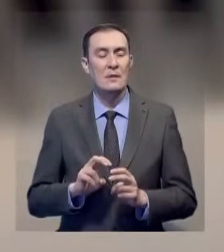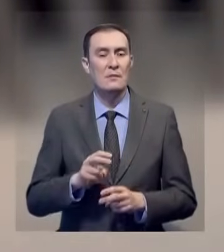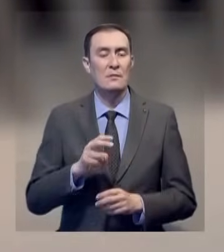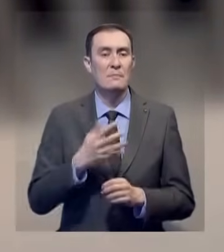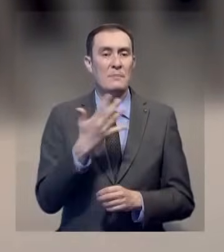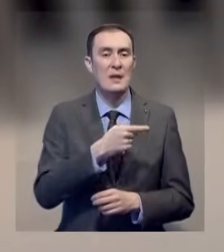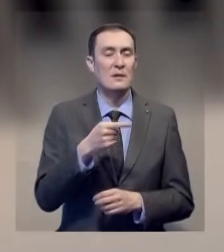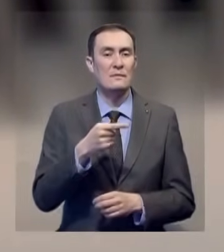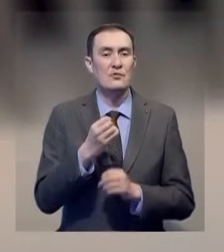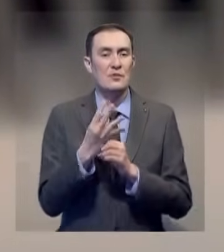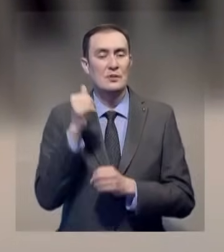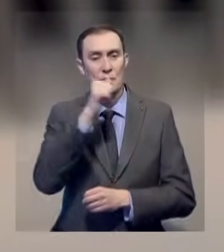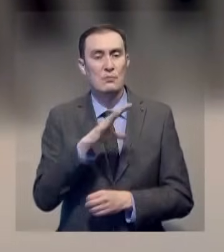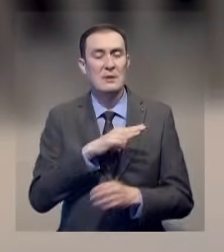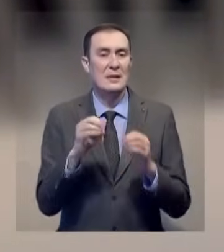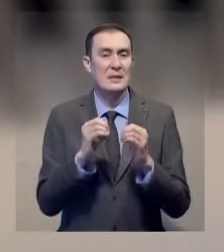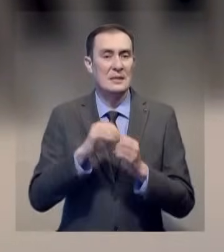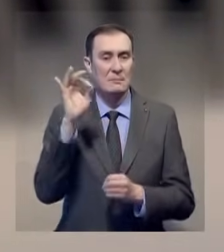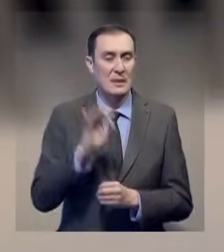2014 года составляла 10%,